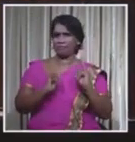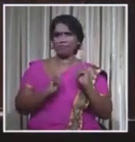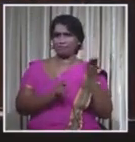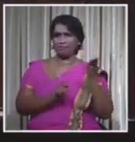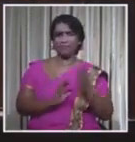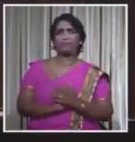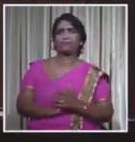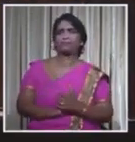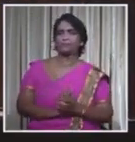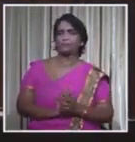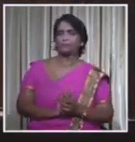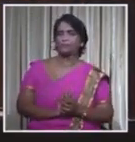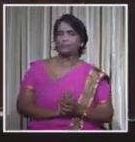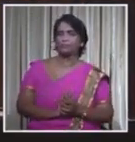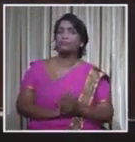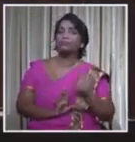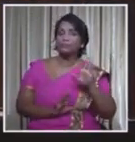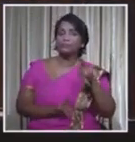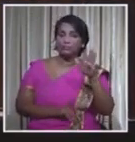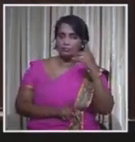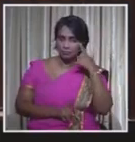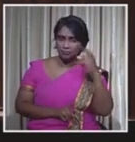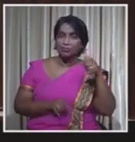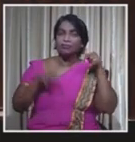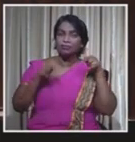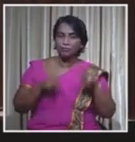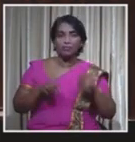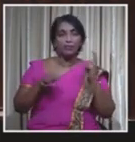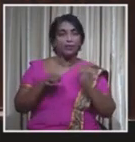මන්තුමා. ඔබතුමා දැනගන්න අදත් මේ